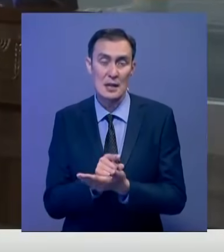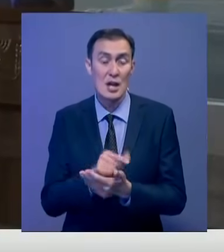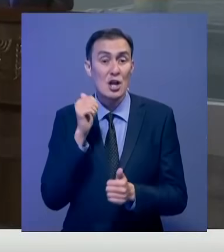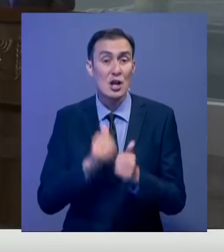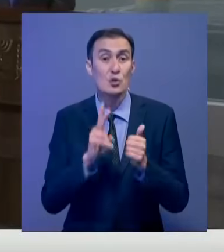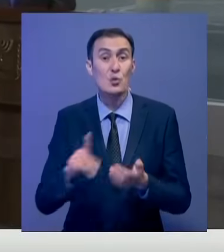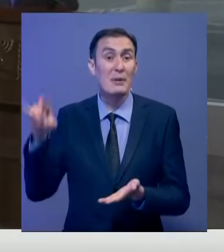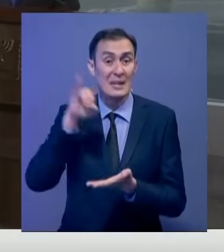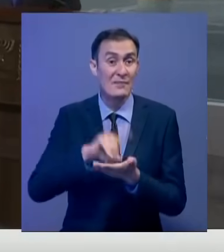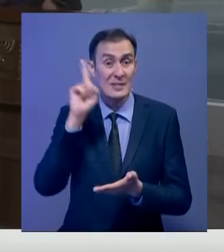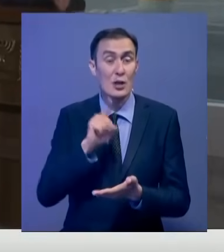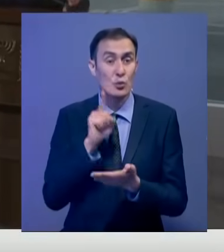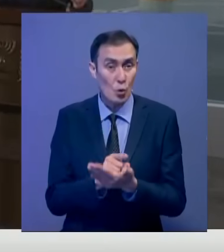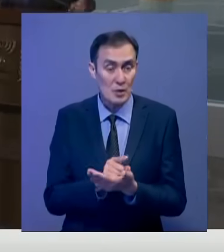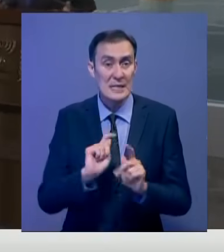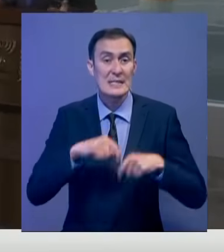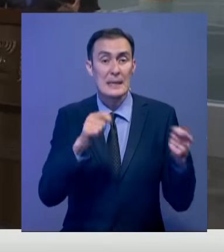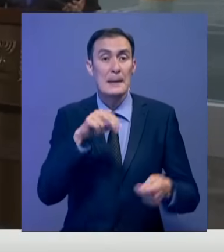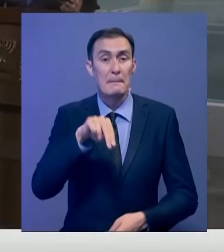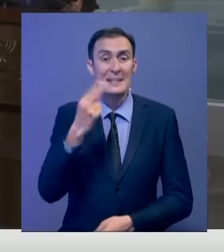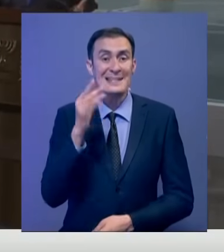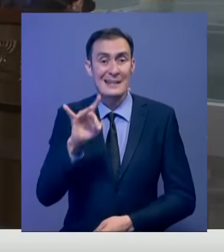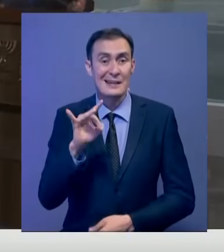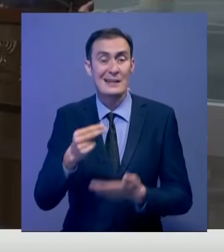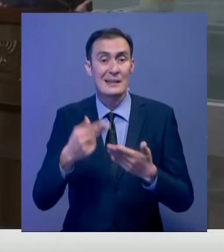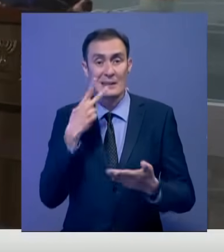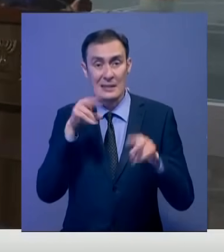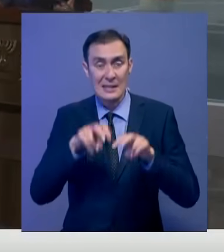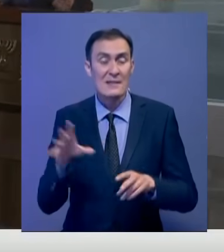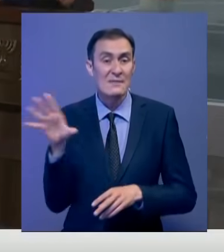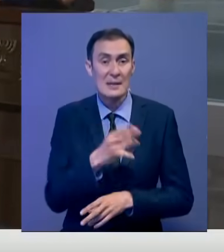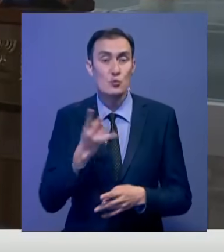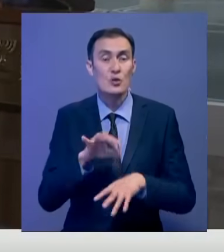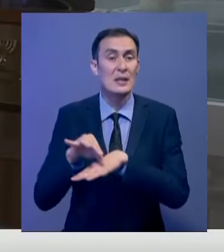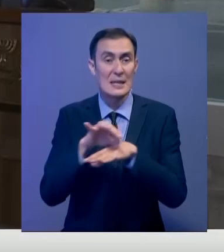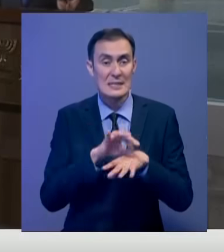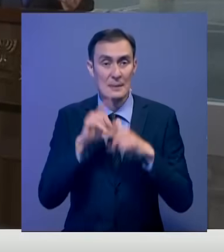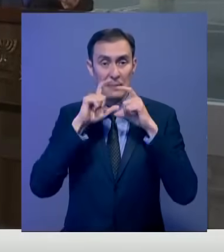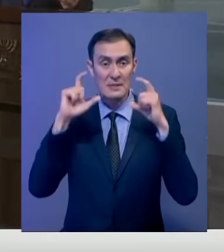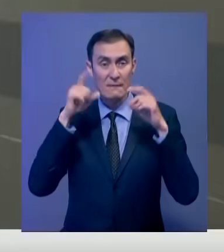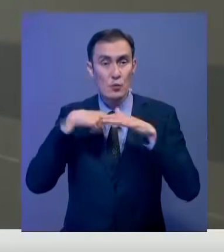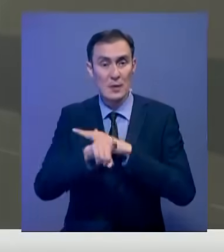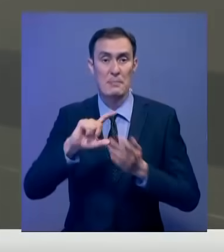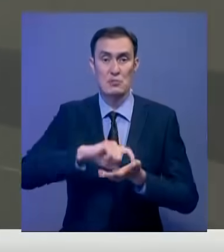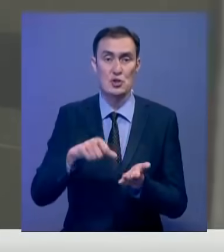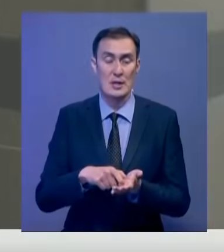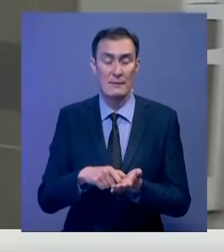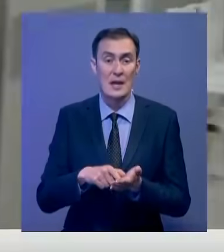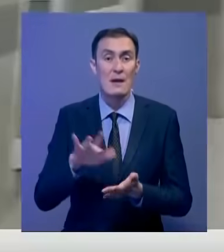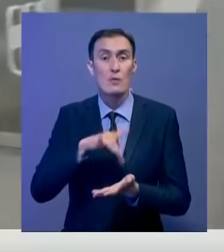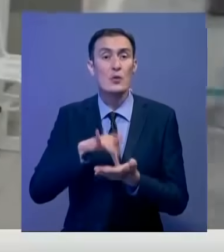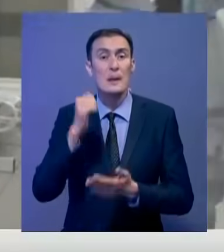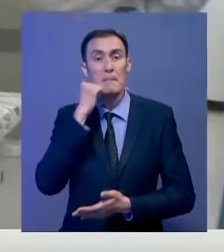Каждый, кто прилетит в Израиль, должен будет сдать ПЦР-тест. К тому же, призывая всех носить маски в закрытых помещениях. В Москве